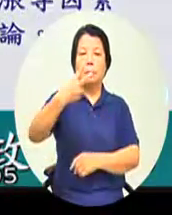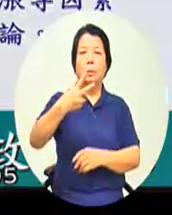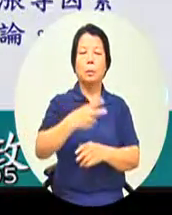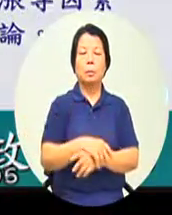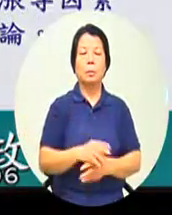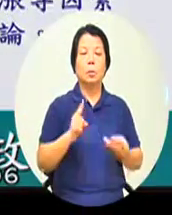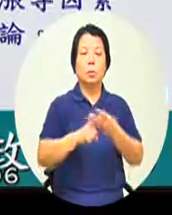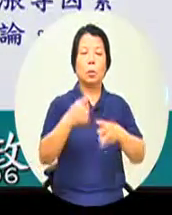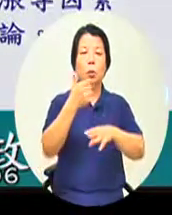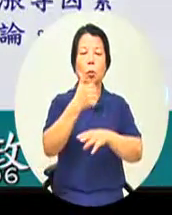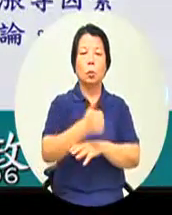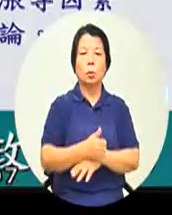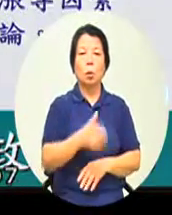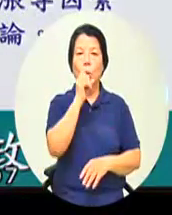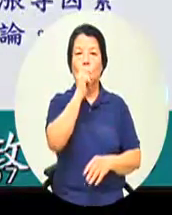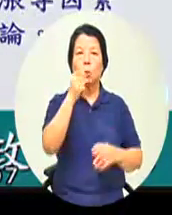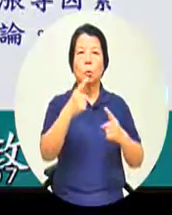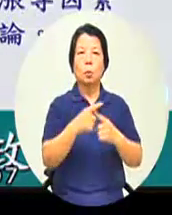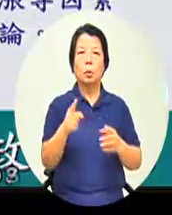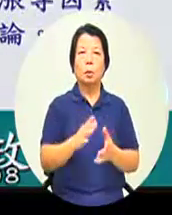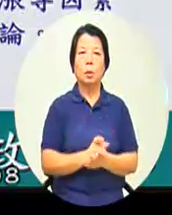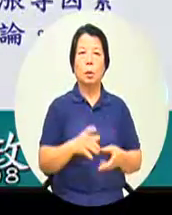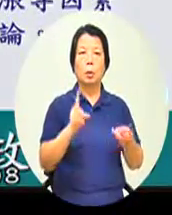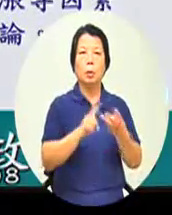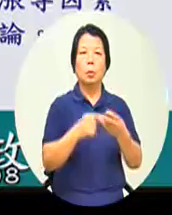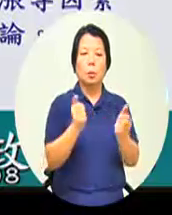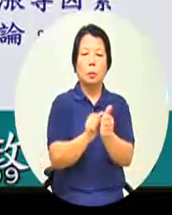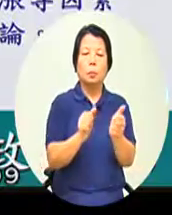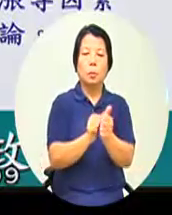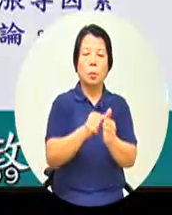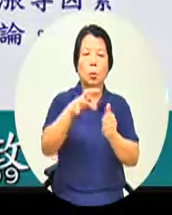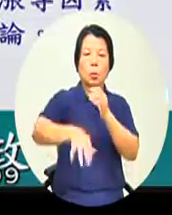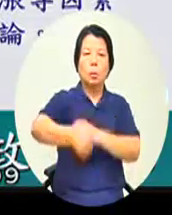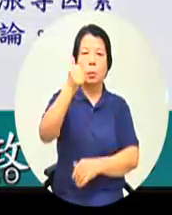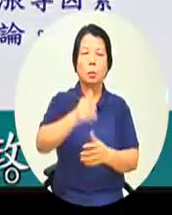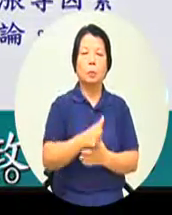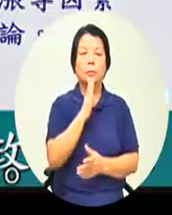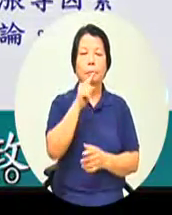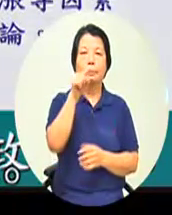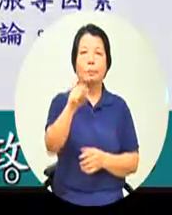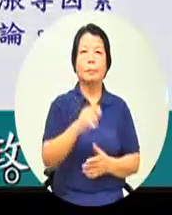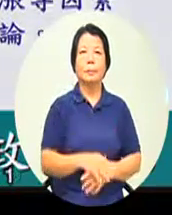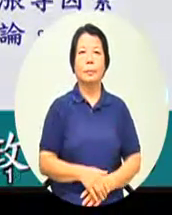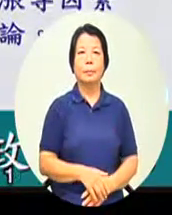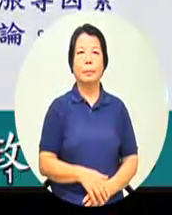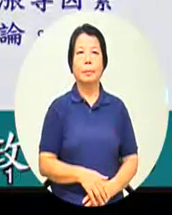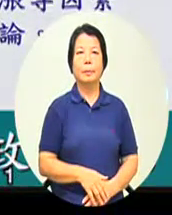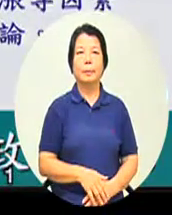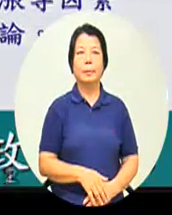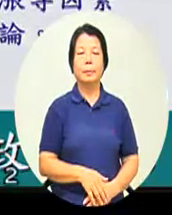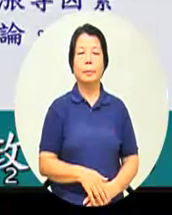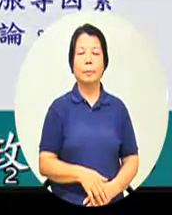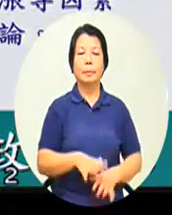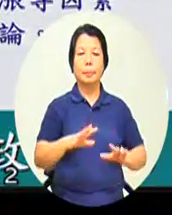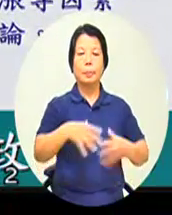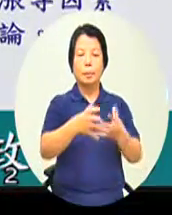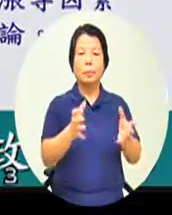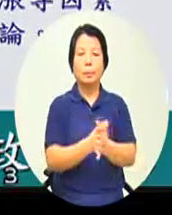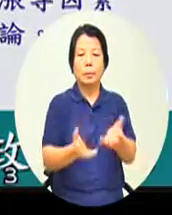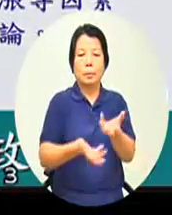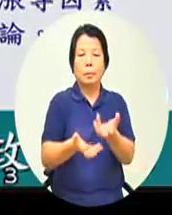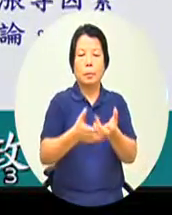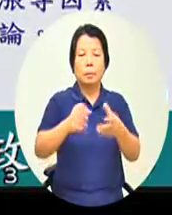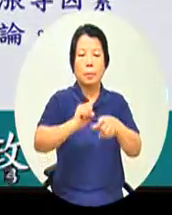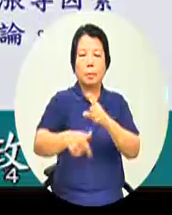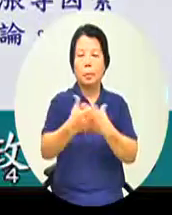人王静言副局长主持的，就是你嘛哈， 对，你这个团膳团体，我看你这个资